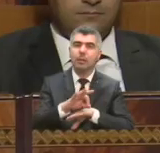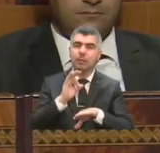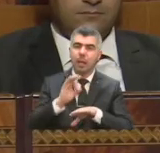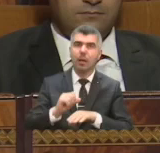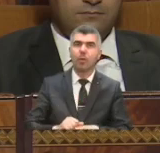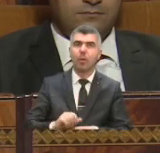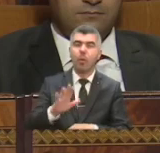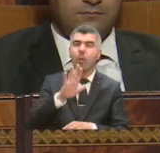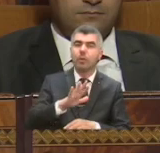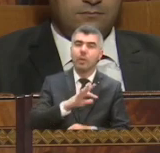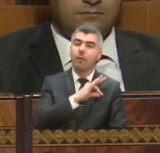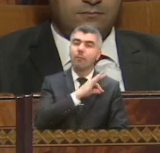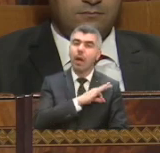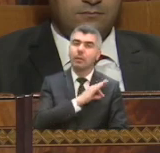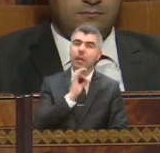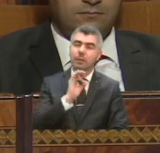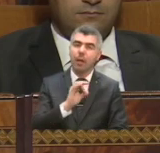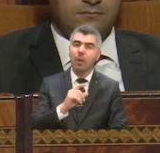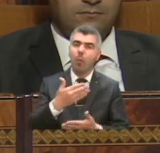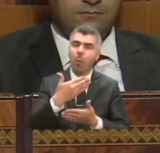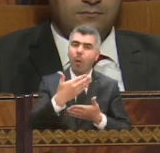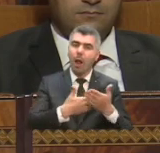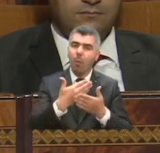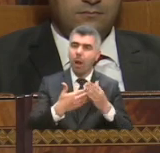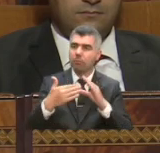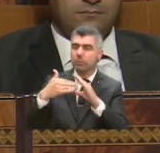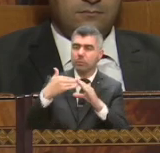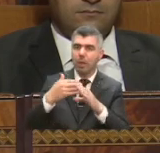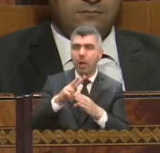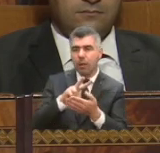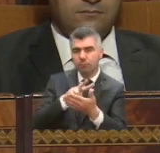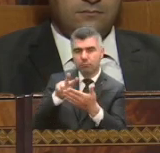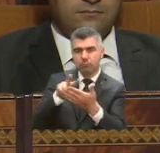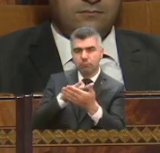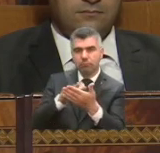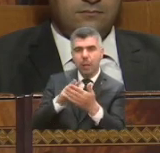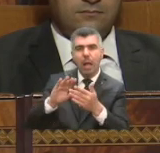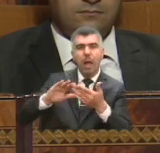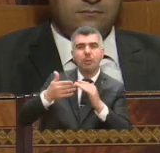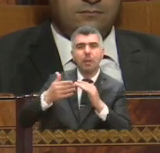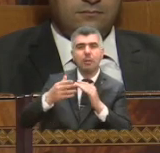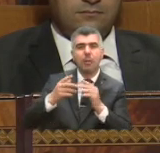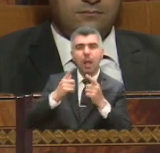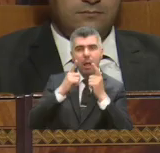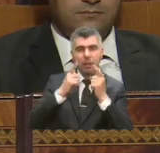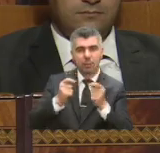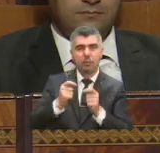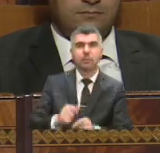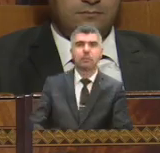خلالها للمستفيدين طلب الوثائق وتتبع مسارها الرقمي في إطار الإدارة الإلكترونية.